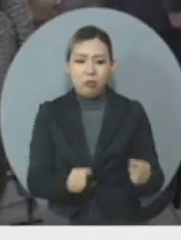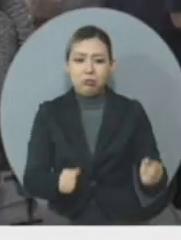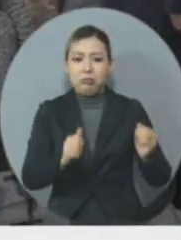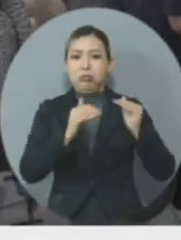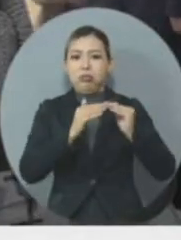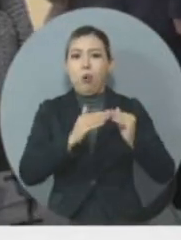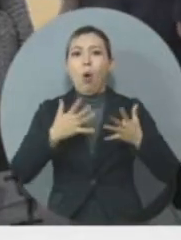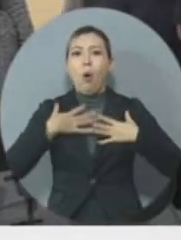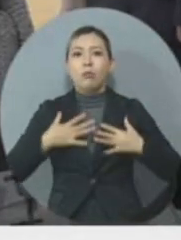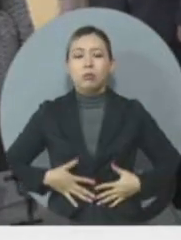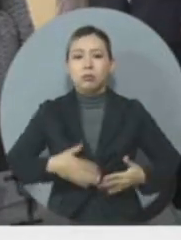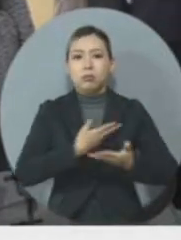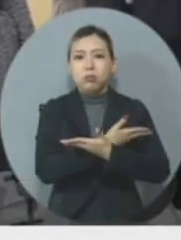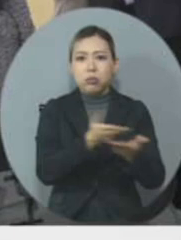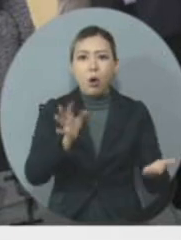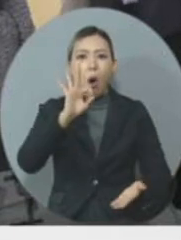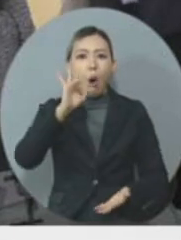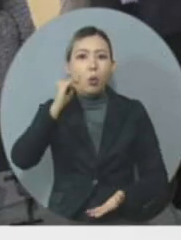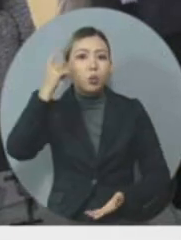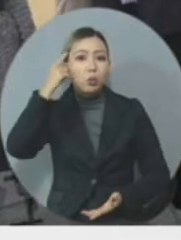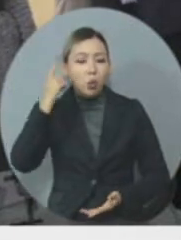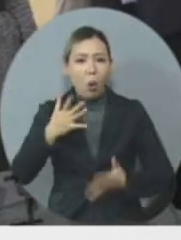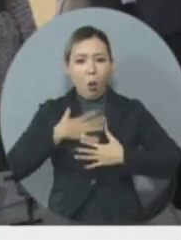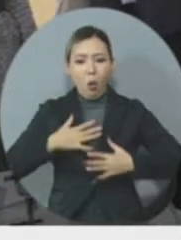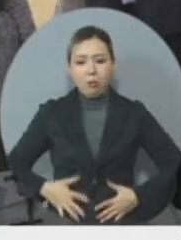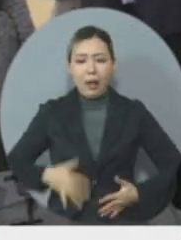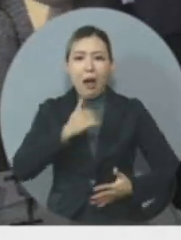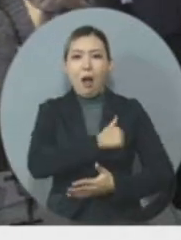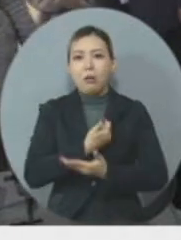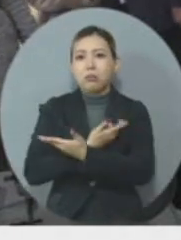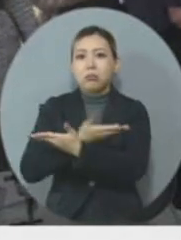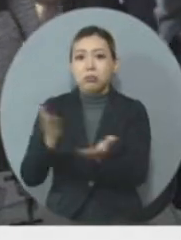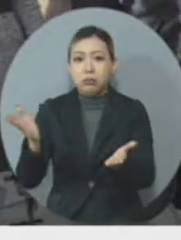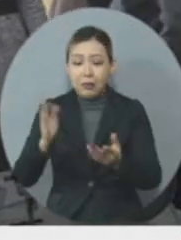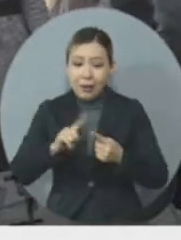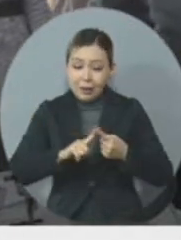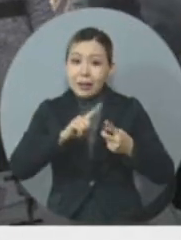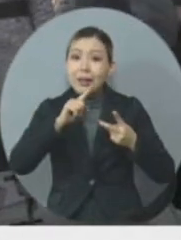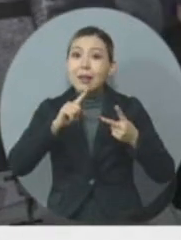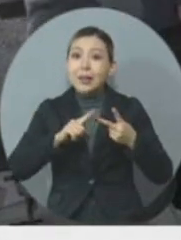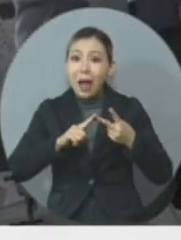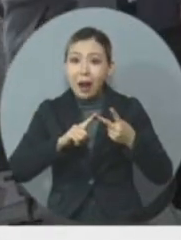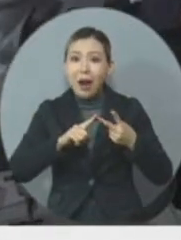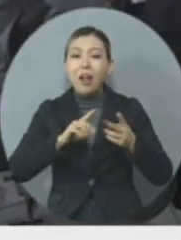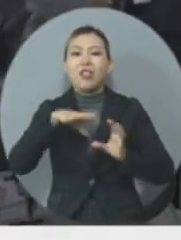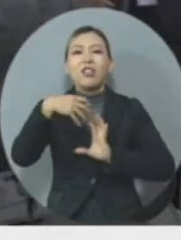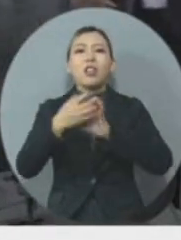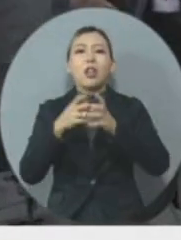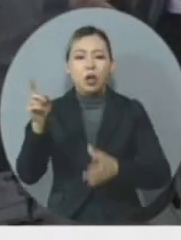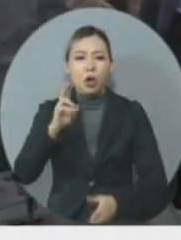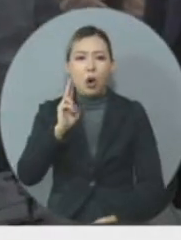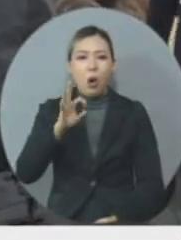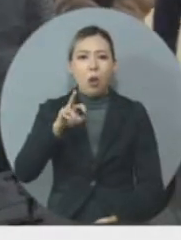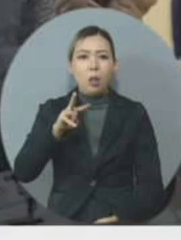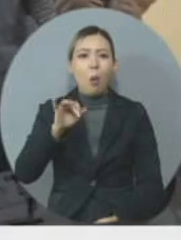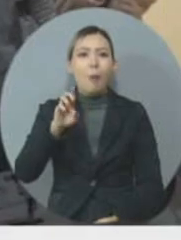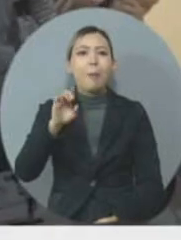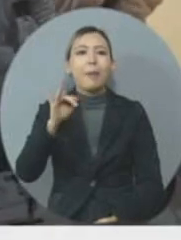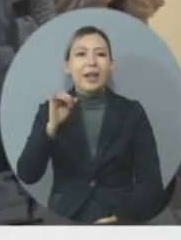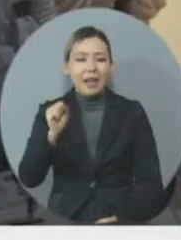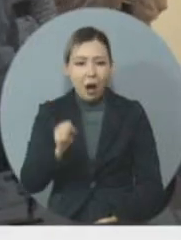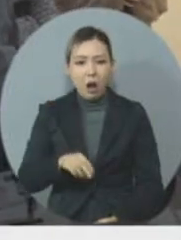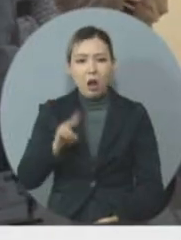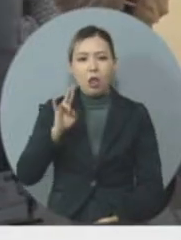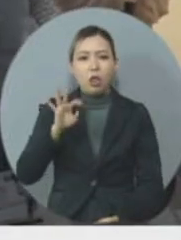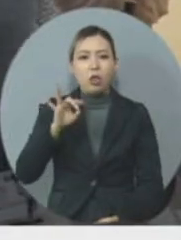Оюу толгойг хувцаар хангана. Тэрний дараа дэлхийд тэр Колумбиа, тэр одоо North Face гэдэг шиг том